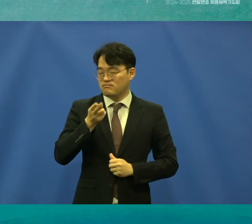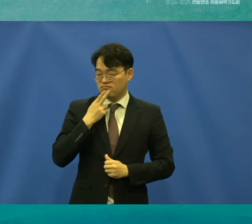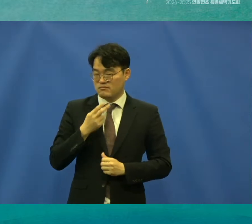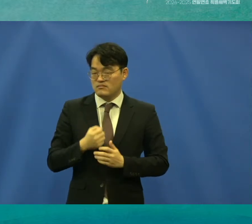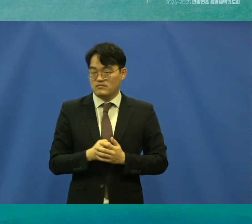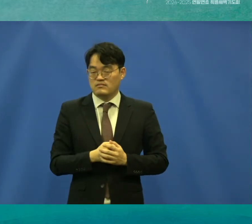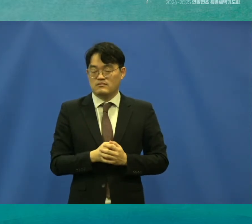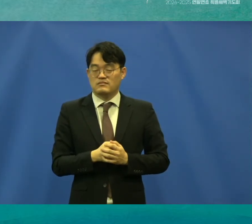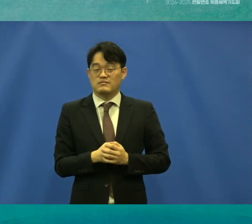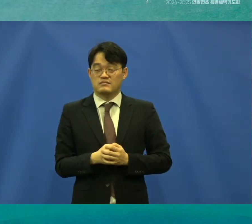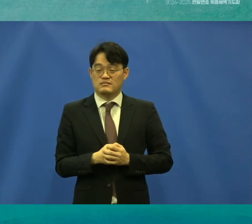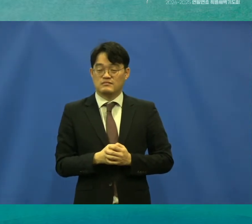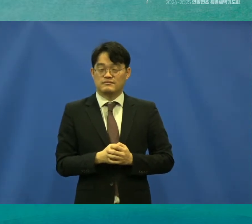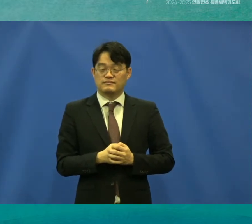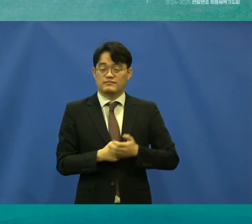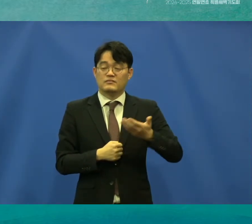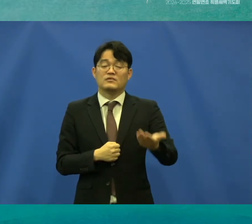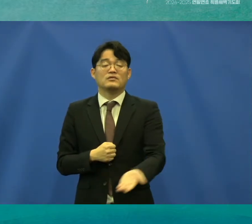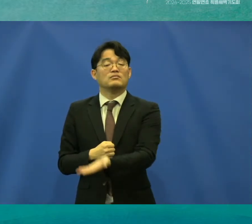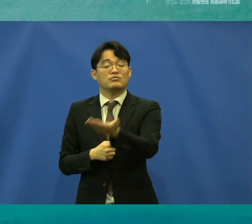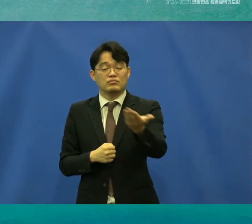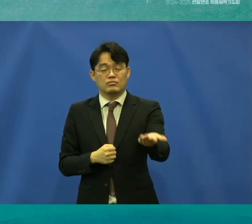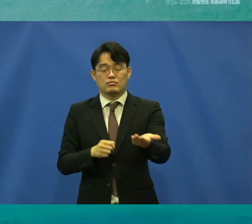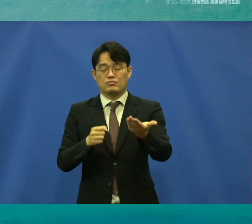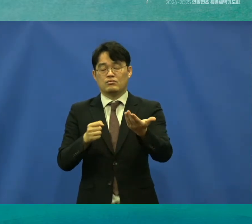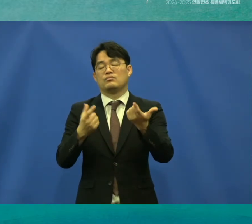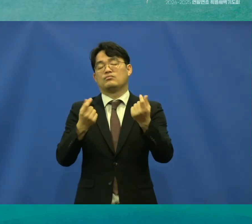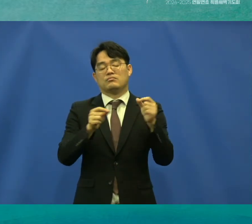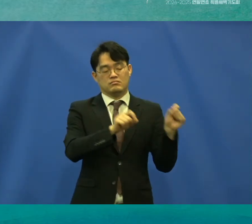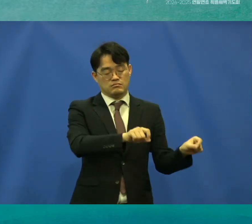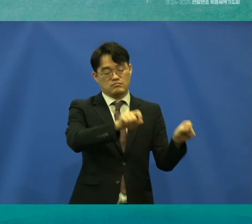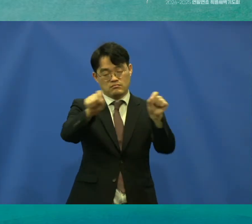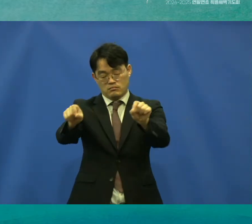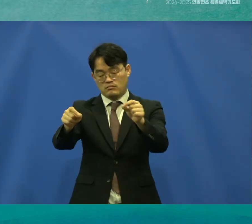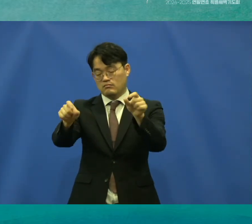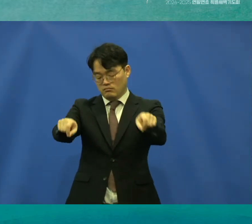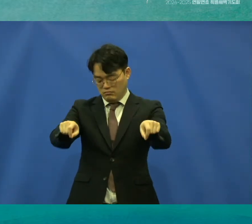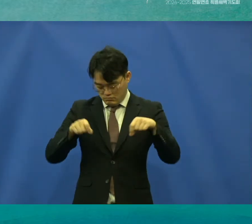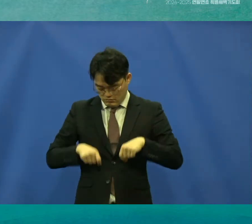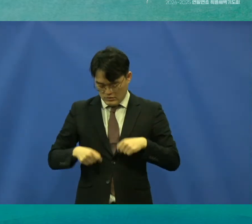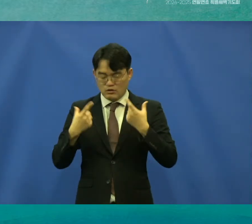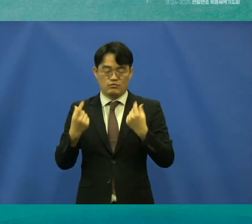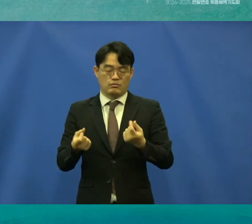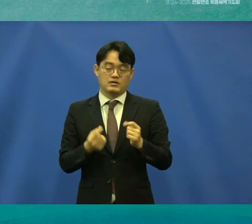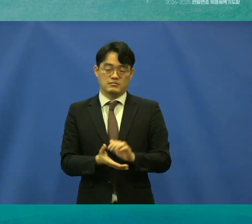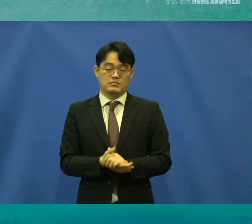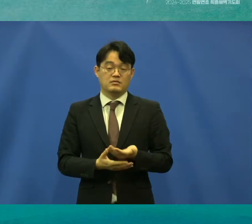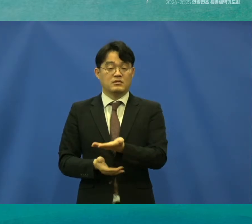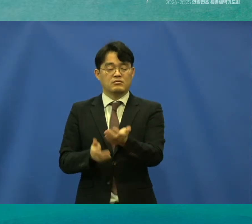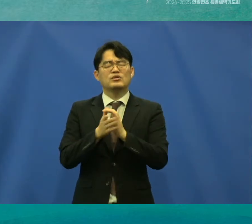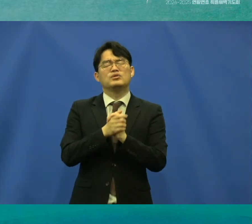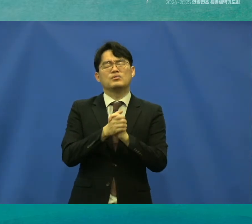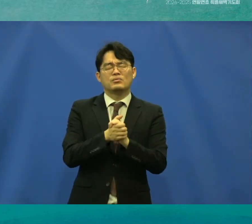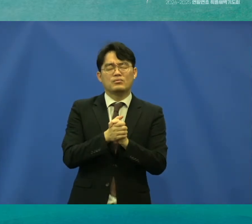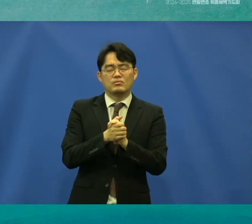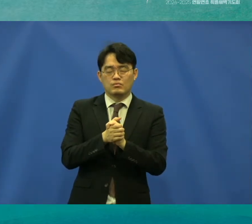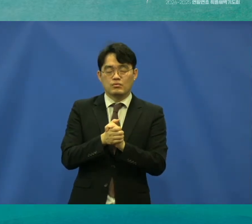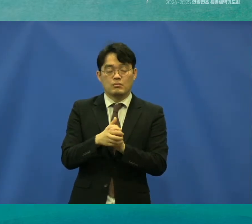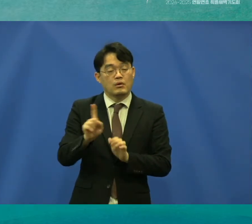여러분 올 한 해도 여러분 기도하세요. 하나님, 이 나의 무지로부터 좀 벗어나게 해주십시오.